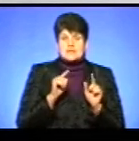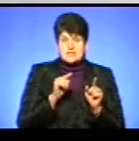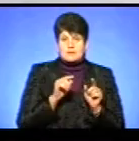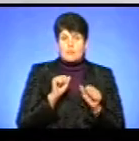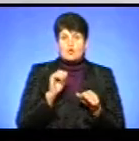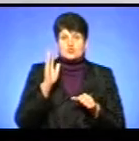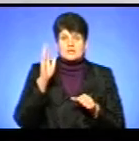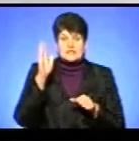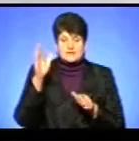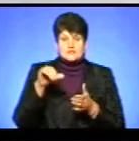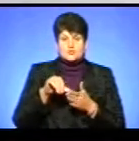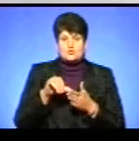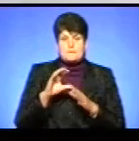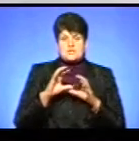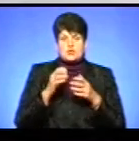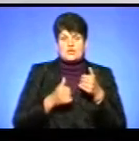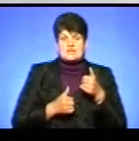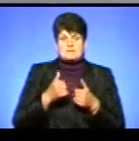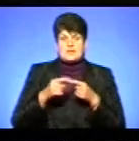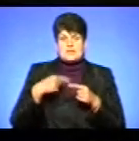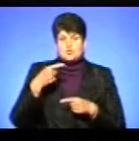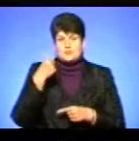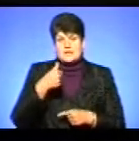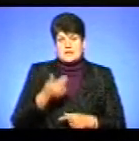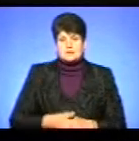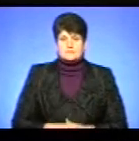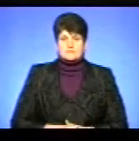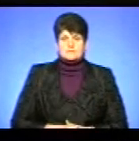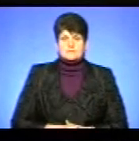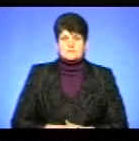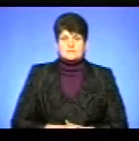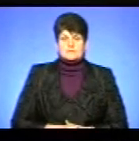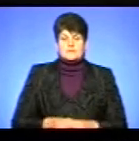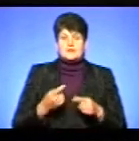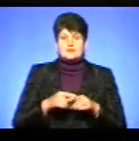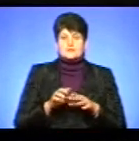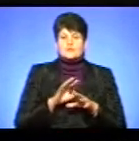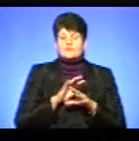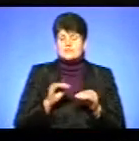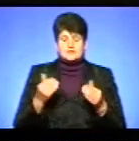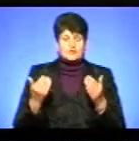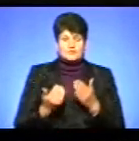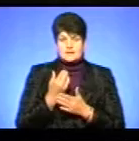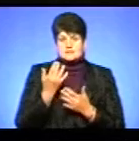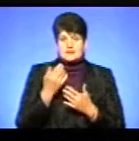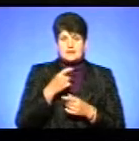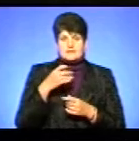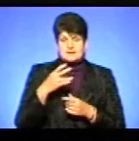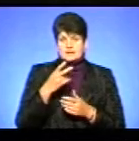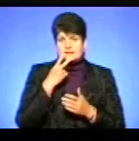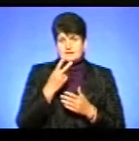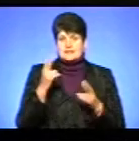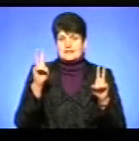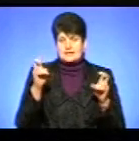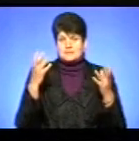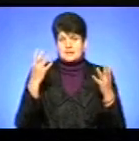можливість участі у міжнародних змаганнях наступного року. На цю пору це всі новини. За кілька хвилин в ефірі «Тема